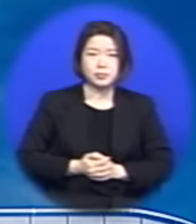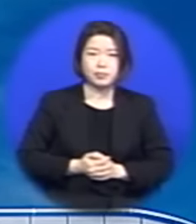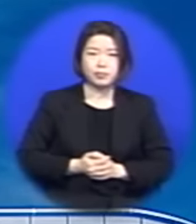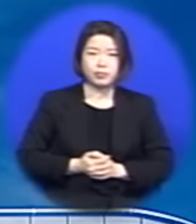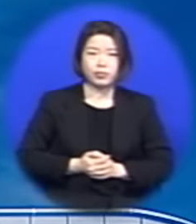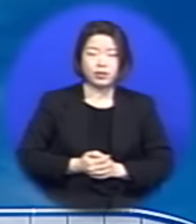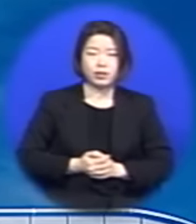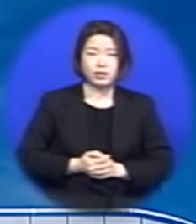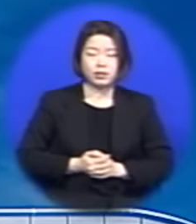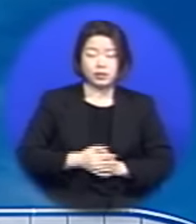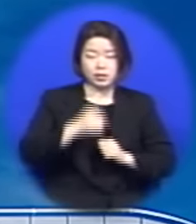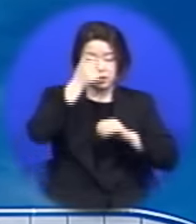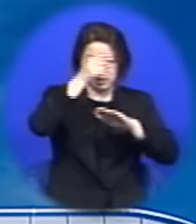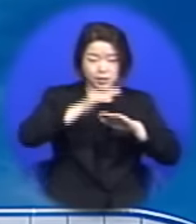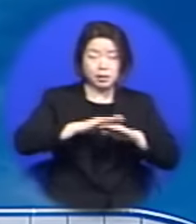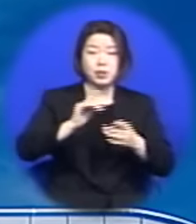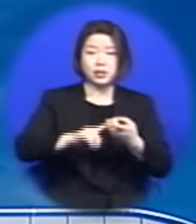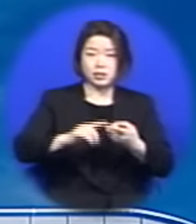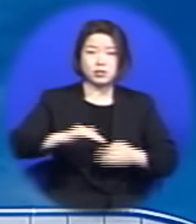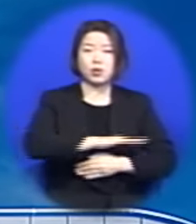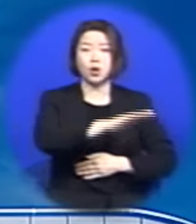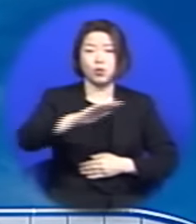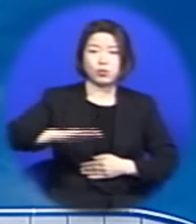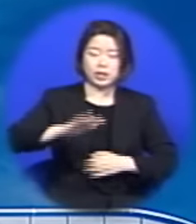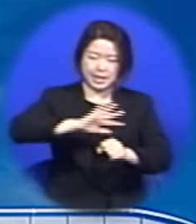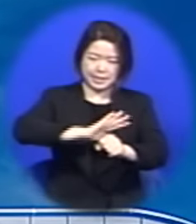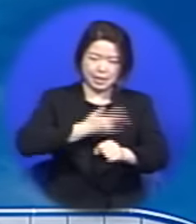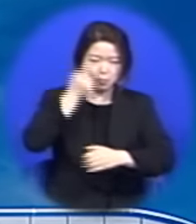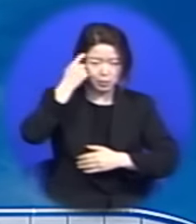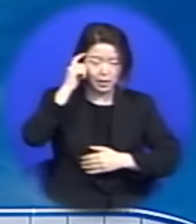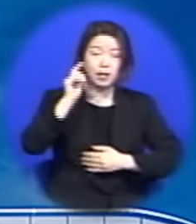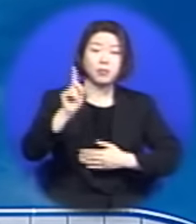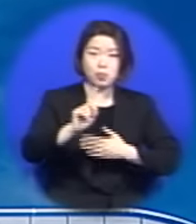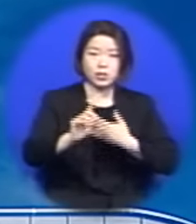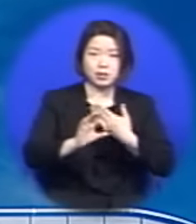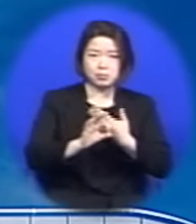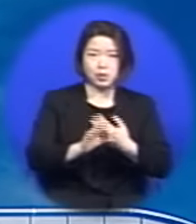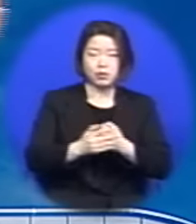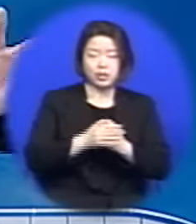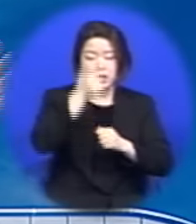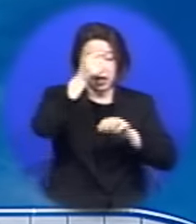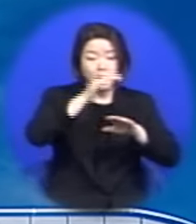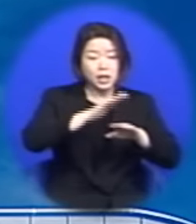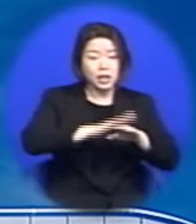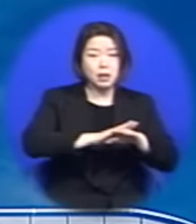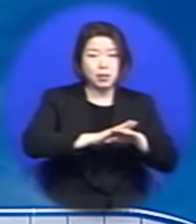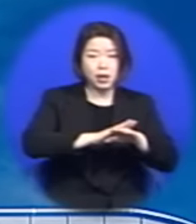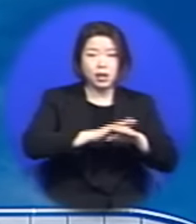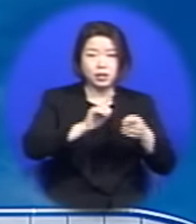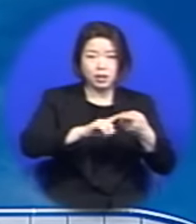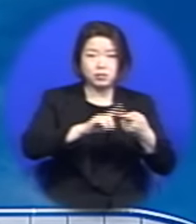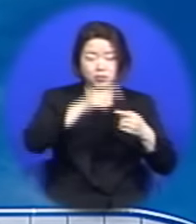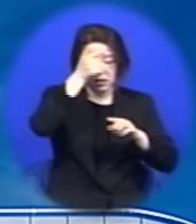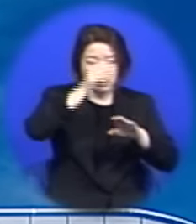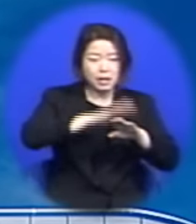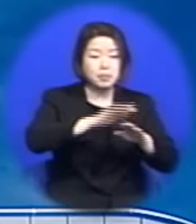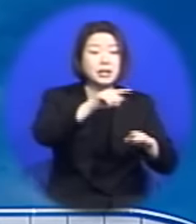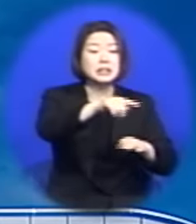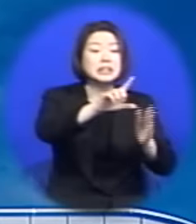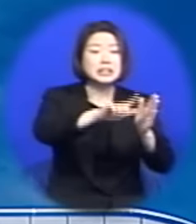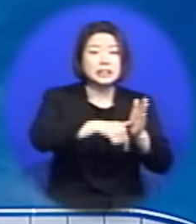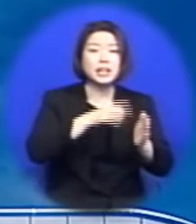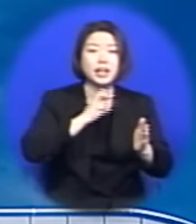않으십니다 예배에 대해서 우리가 잘못 생각하는 것 중에 하나가 예배는 예배 시간에만 드린다고 생각하는